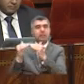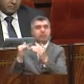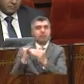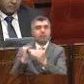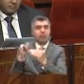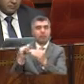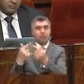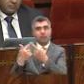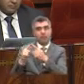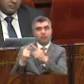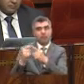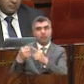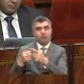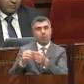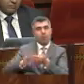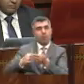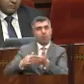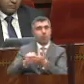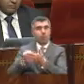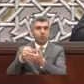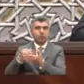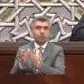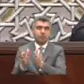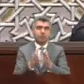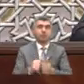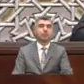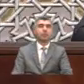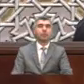ديالهم ولا يمشيوا لمحل اخر. شكرا سيد الوزير.